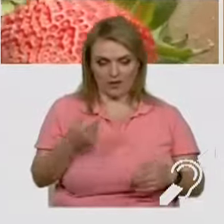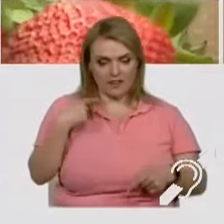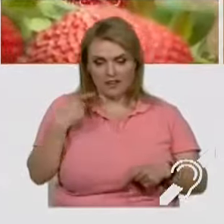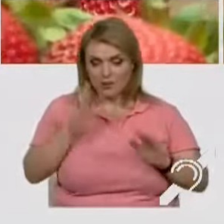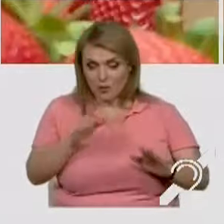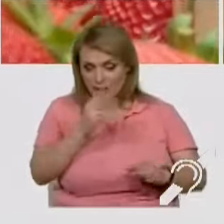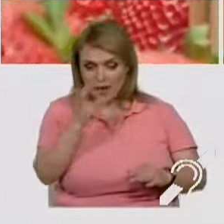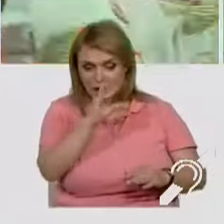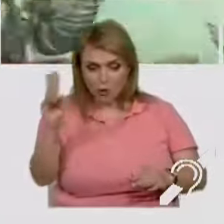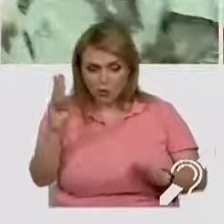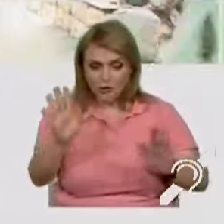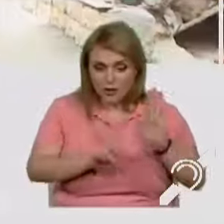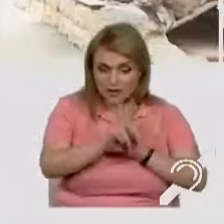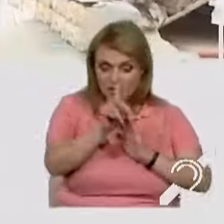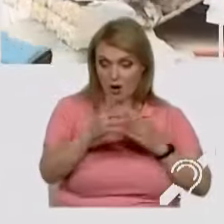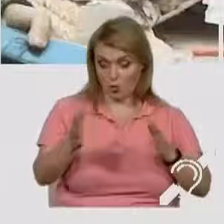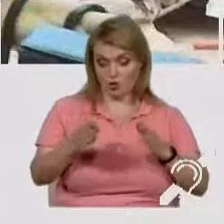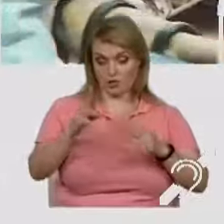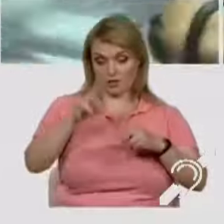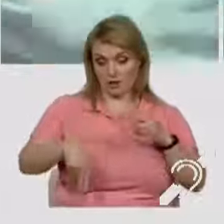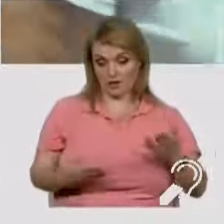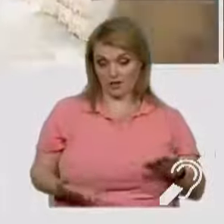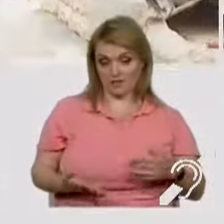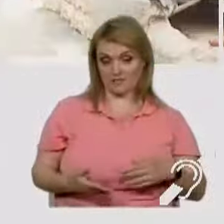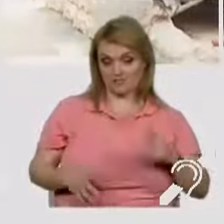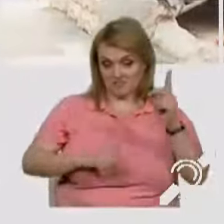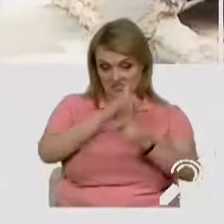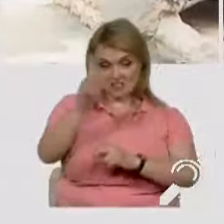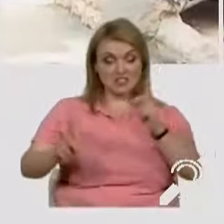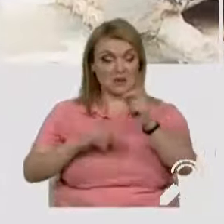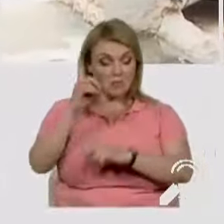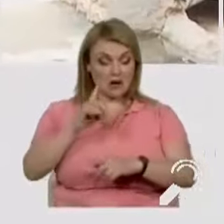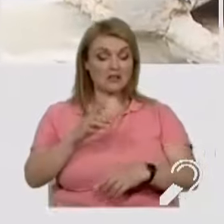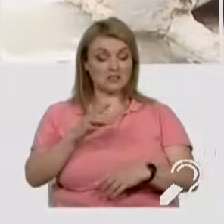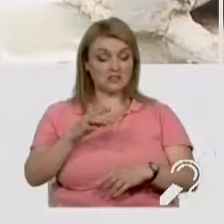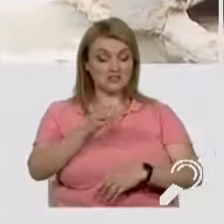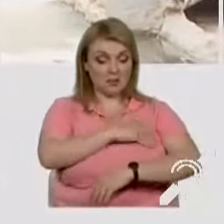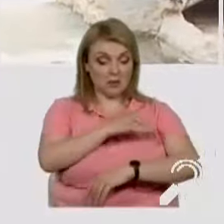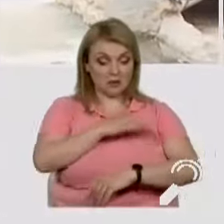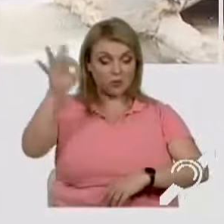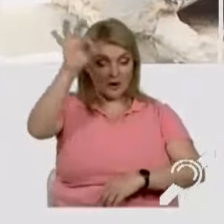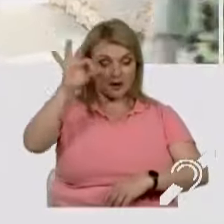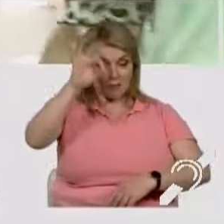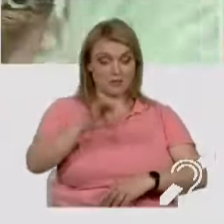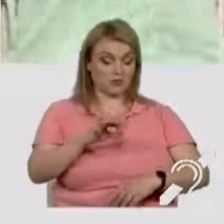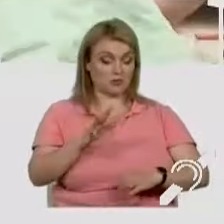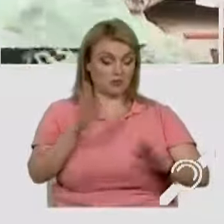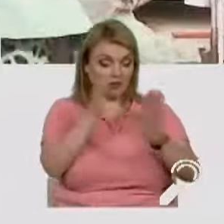asta de-abia să încep, dar... S-a schimbat asta, cum, climatul.